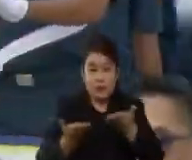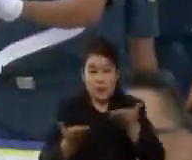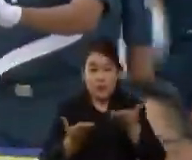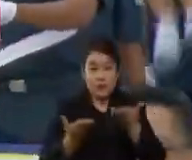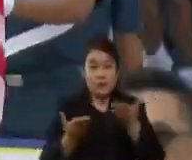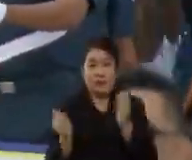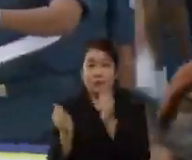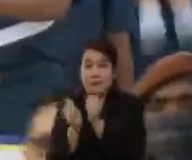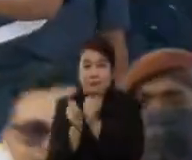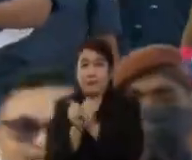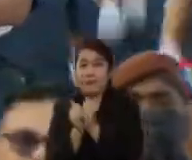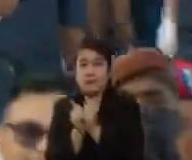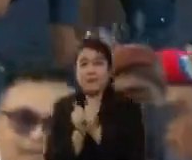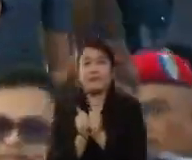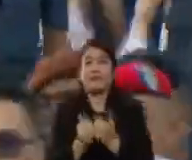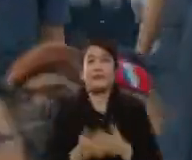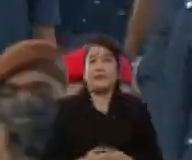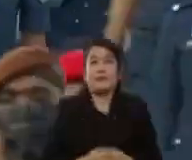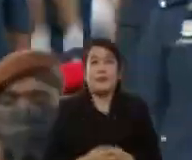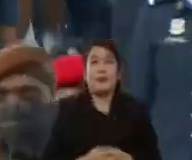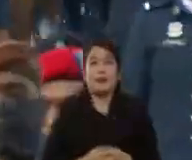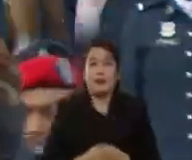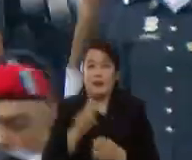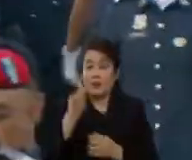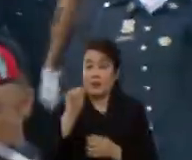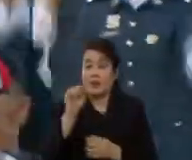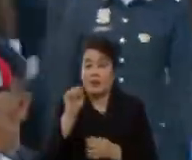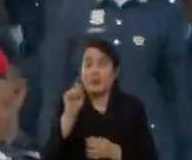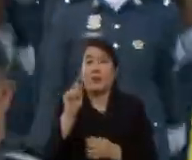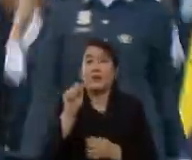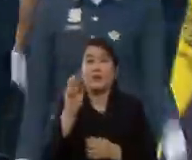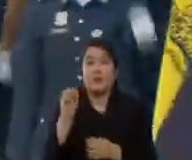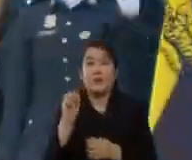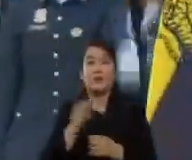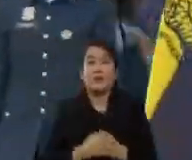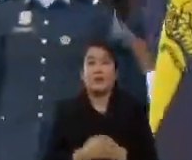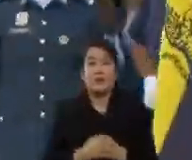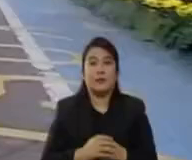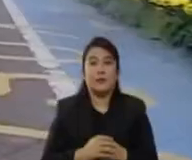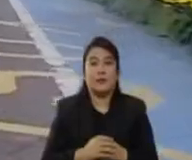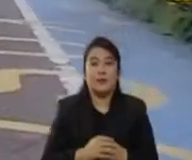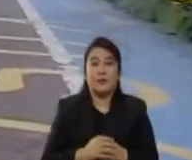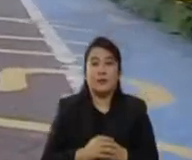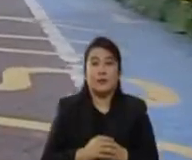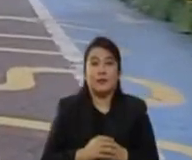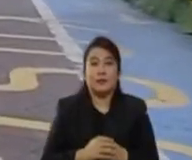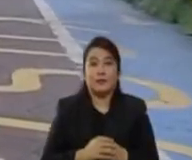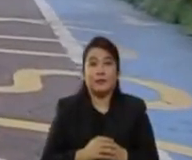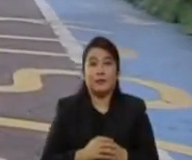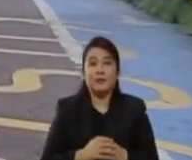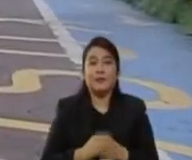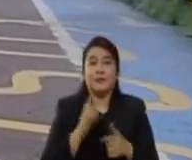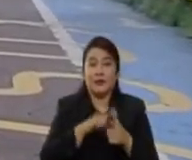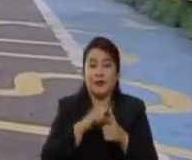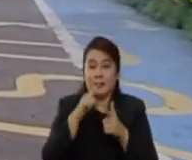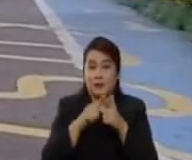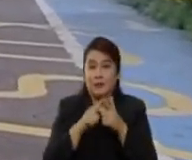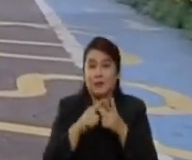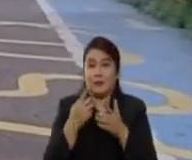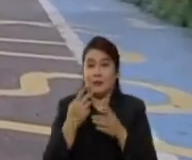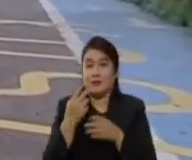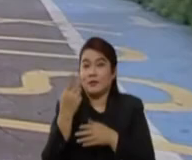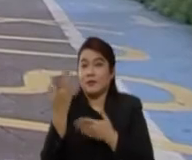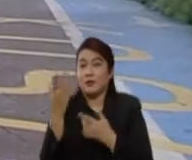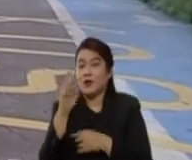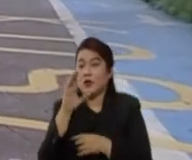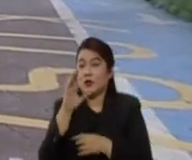serta ialah bahagian penguatkuasaan Custom Operational Battle Force Response Escort atau ringkasnya